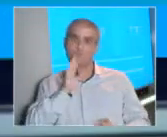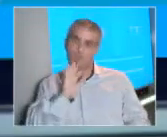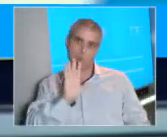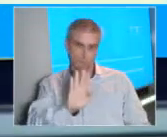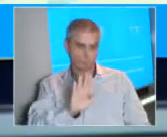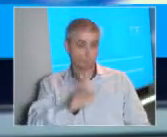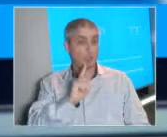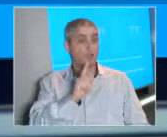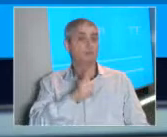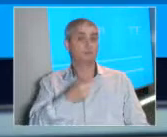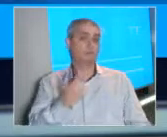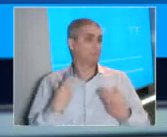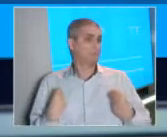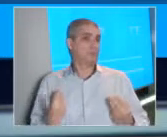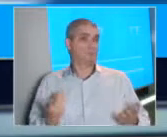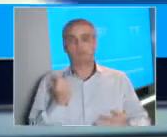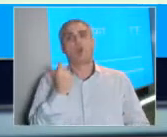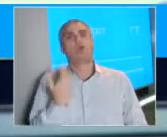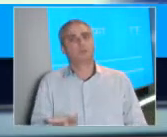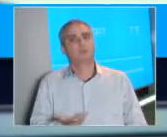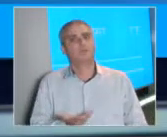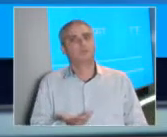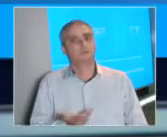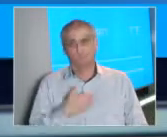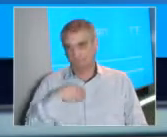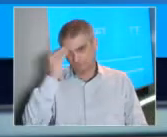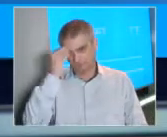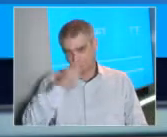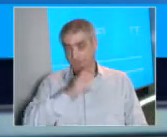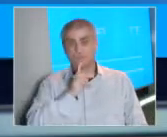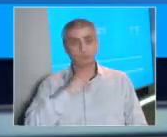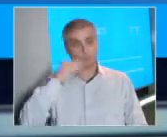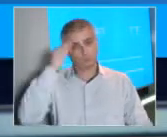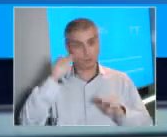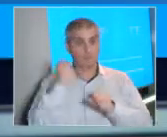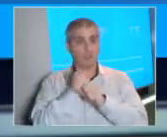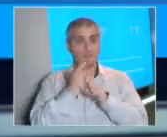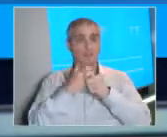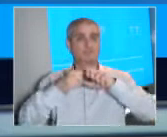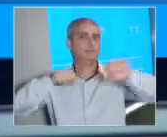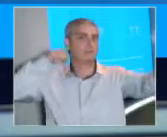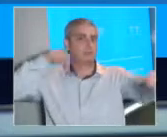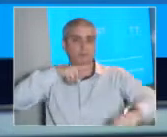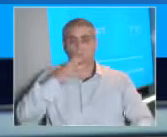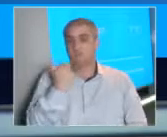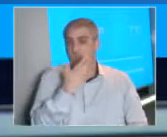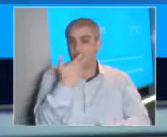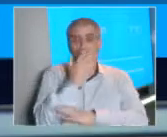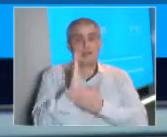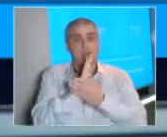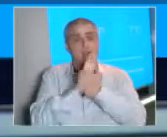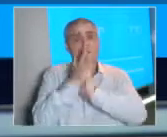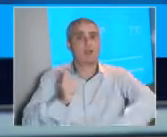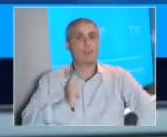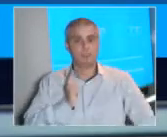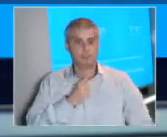עצמם, אבל זה מבורך. עכשיו, זה עולה כסף. אני זוכר שאימי זיכרונה לברכה עבדה בחברה הסתדרותית, וכשהמדינה החליטה להפריט